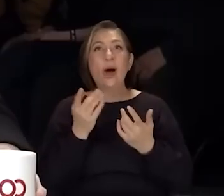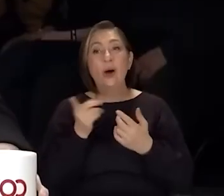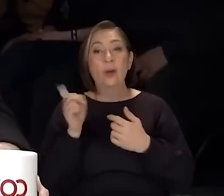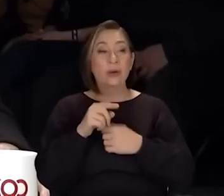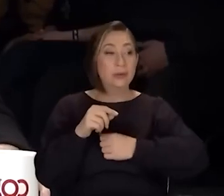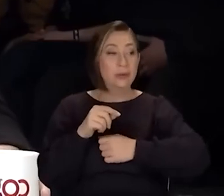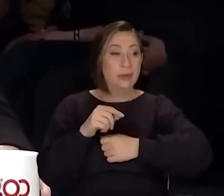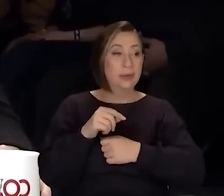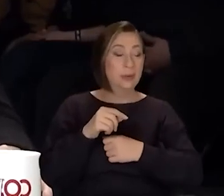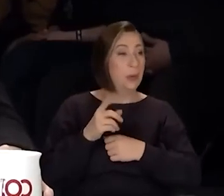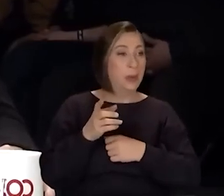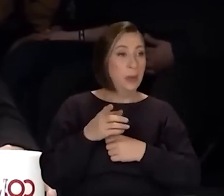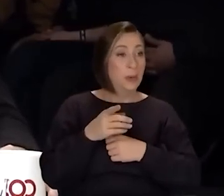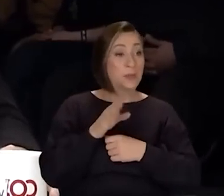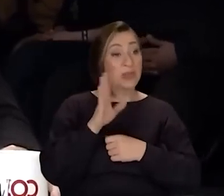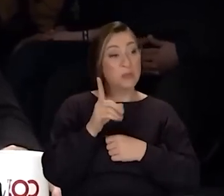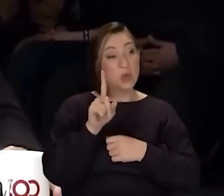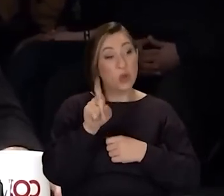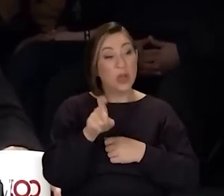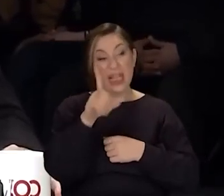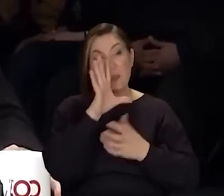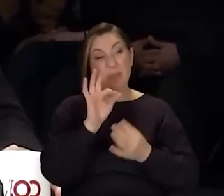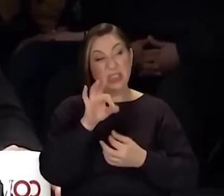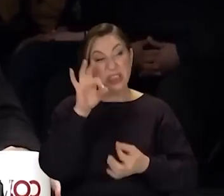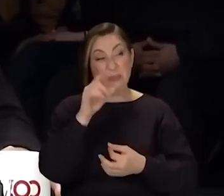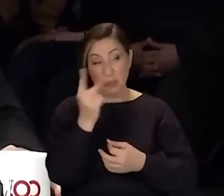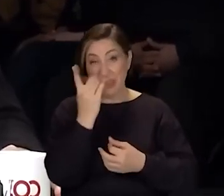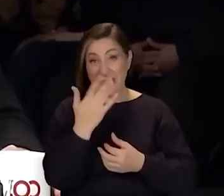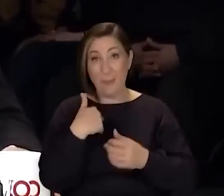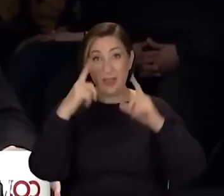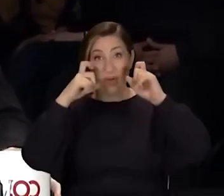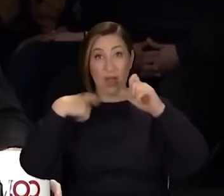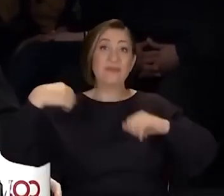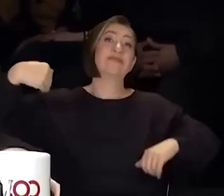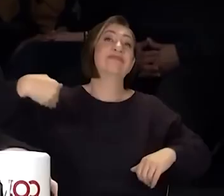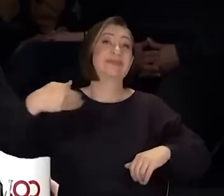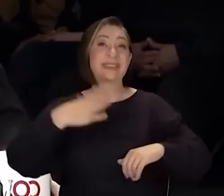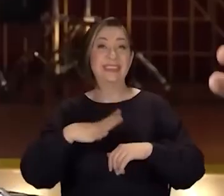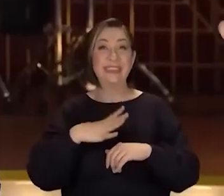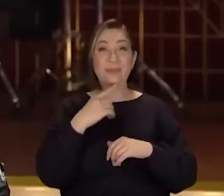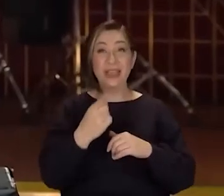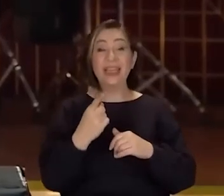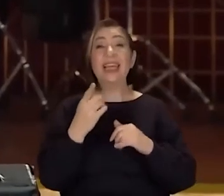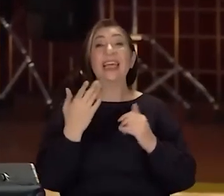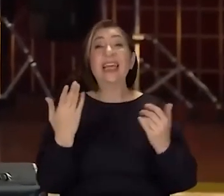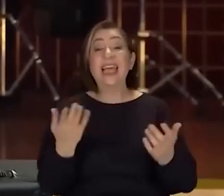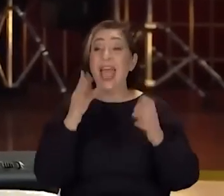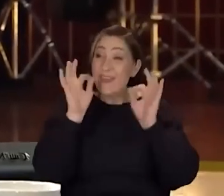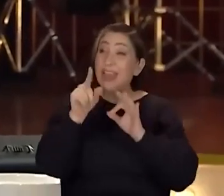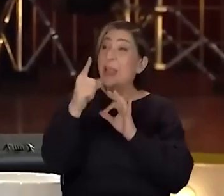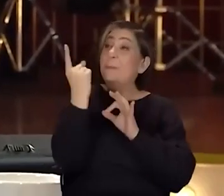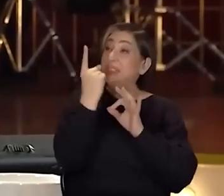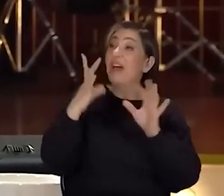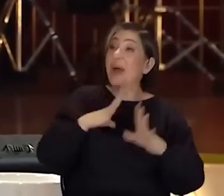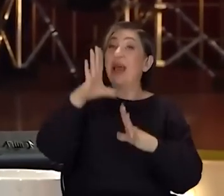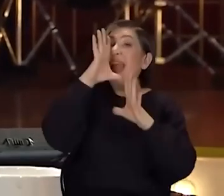Öbürküsü geldi yine bu sefer, git bir sor bakayım ki neymiş, bir şeyse ben de fotoğraf çektireceğim dedi. Bravo. Yani, çünkü sende bu bir şey var.